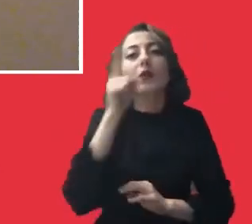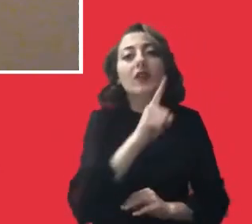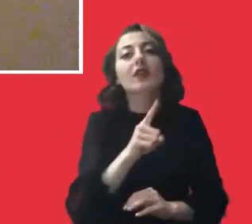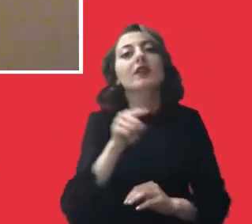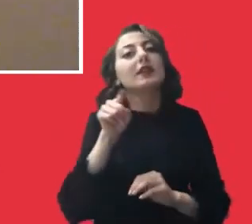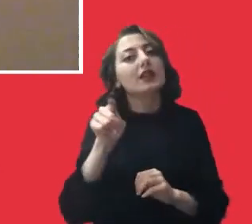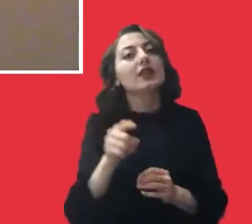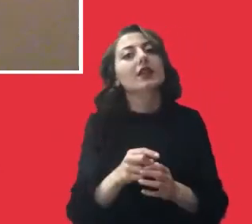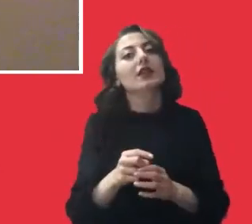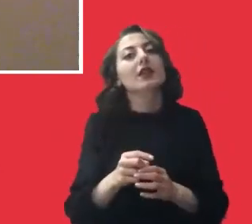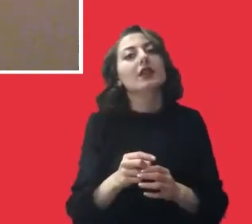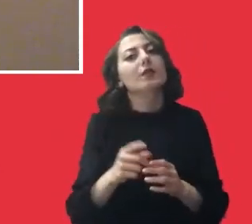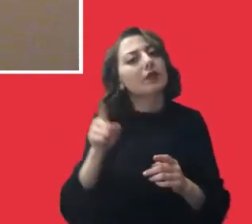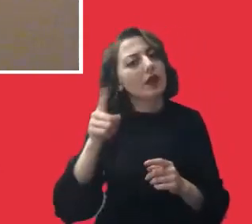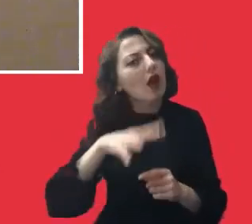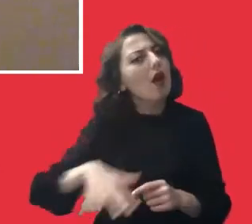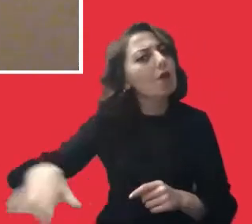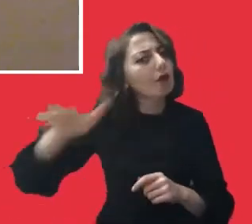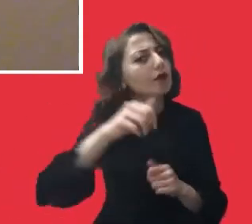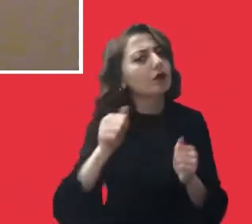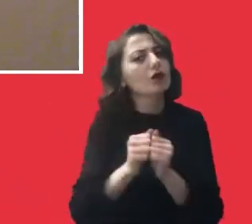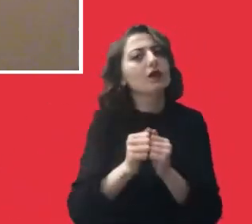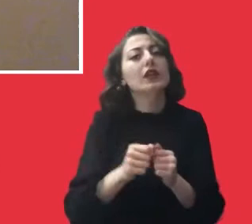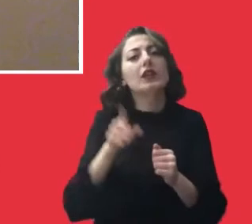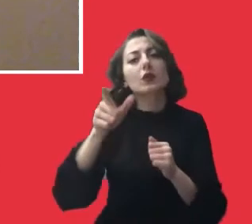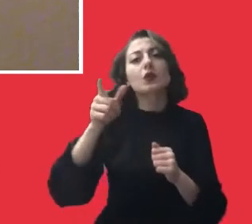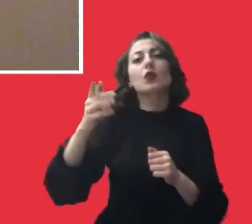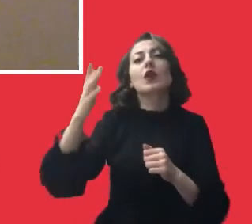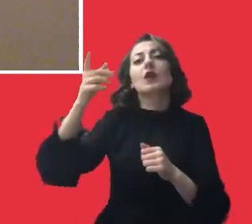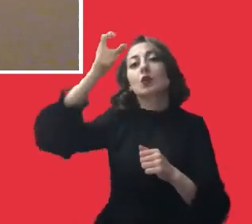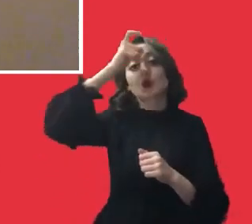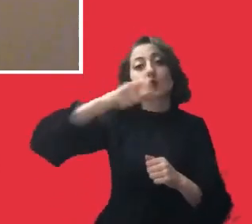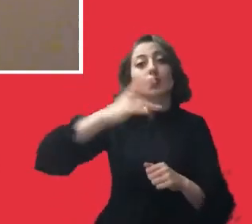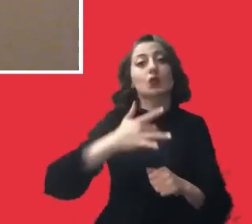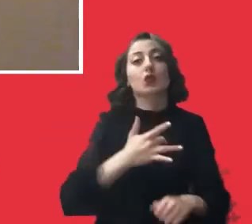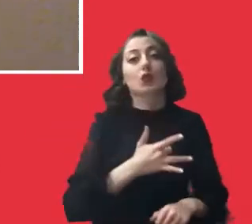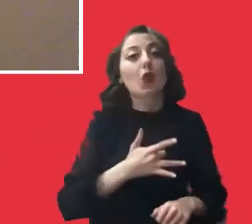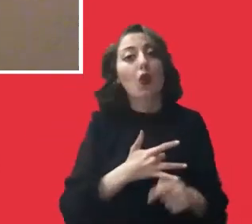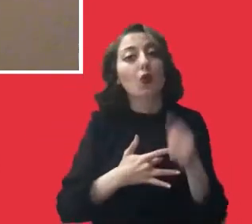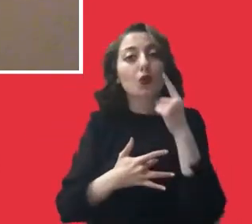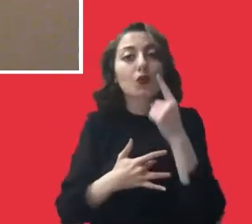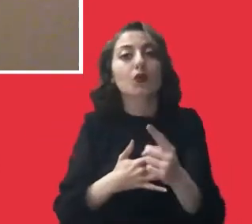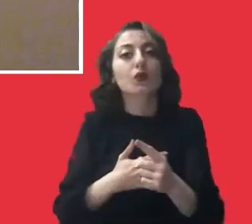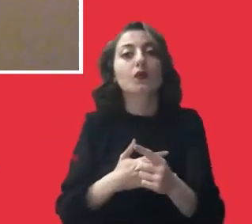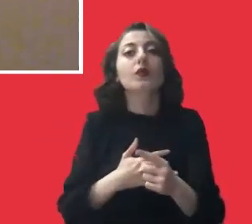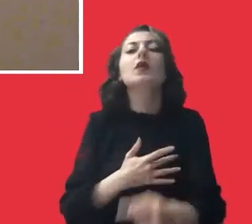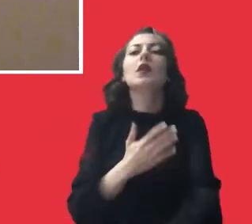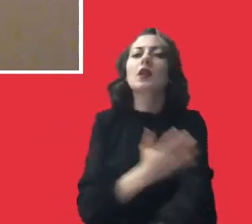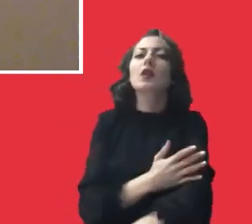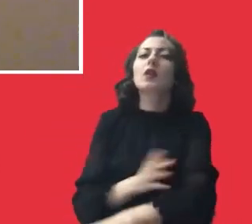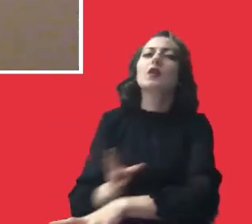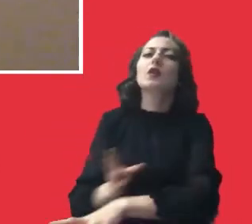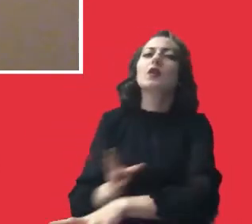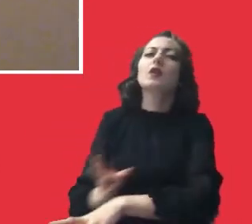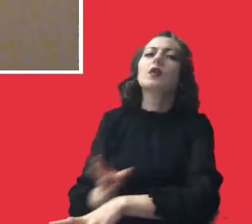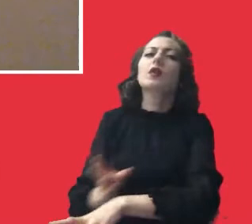time, hem we have been onlarla working with olan Syrian refugees Türkiye'de de as well. gönüllülüğü hem de And this is an important point, both in göçmenlerin terms kendi of gönüllülüğü volunteerism in